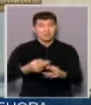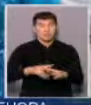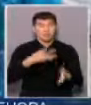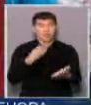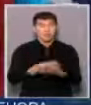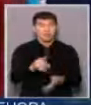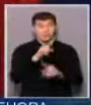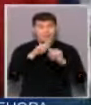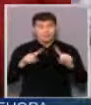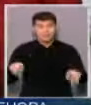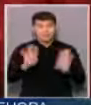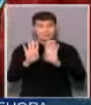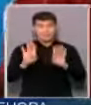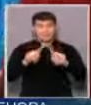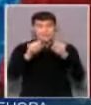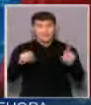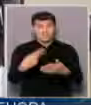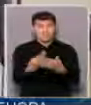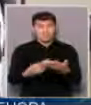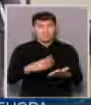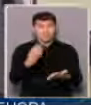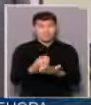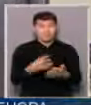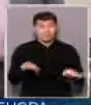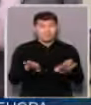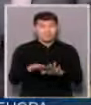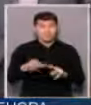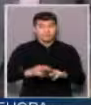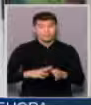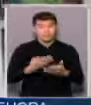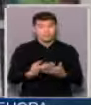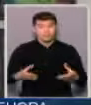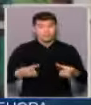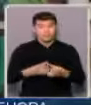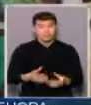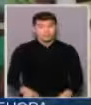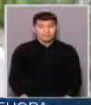свои прекрасные картины. Собравшиеся дали высокую оценку произведениям художников.